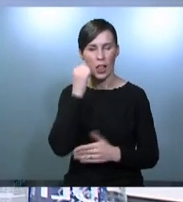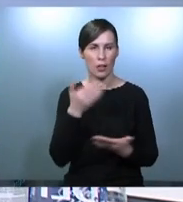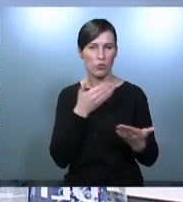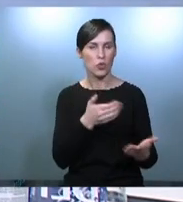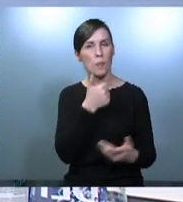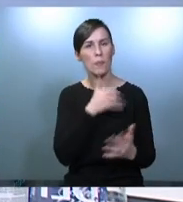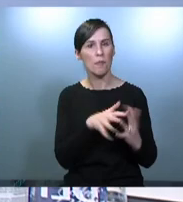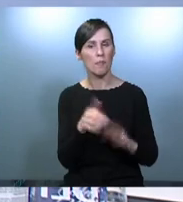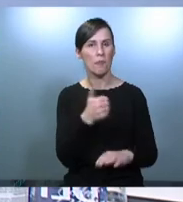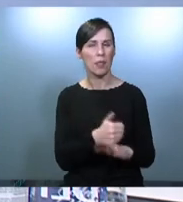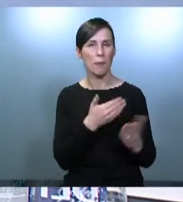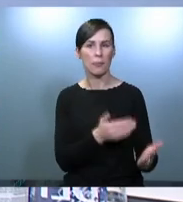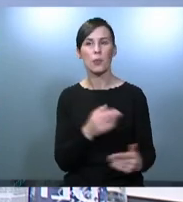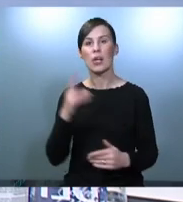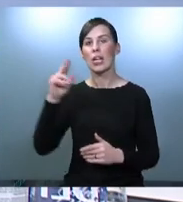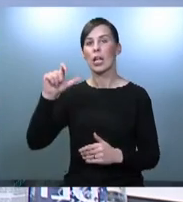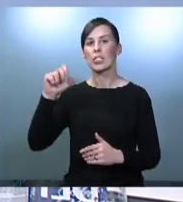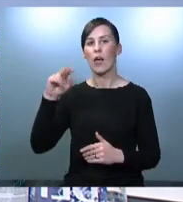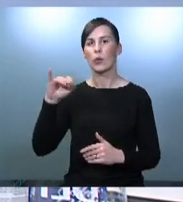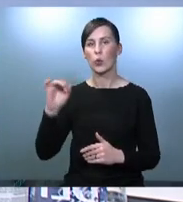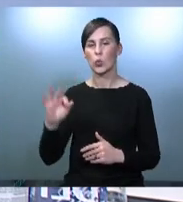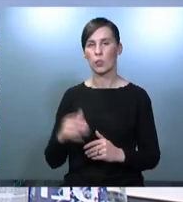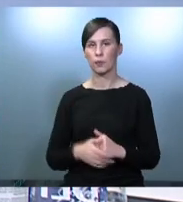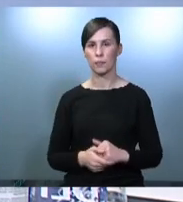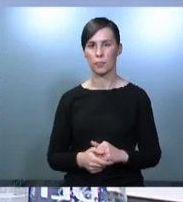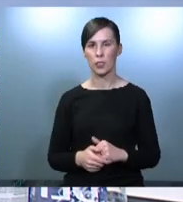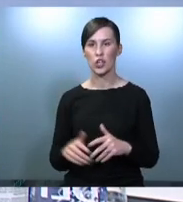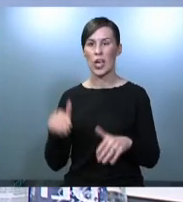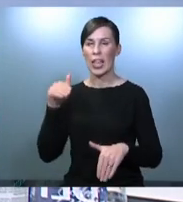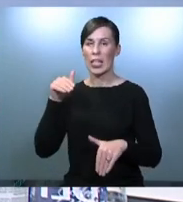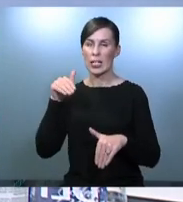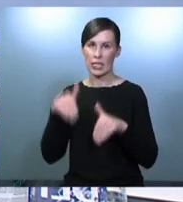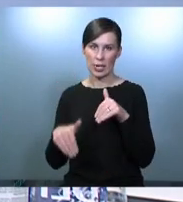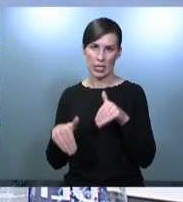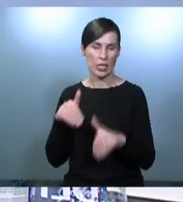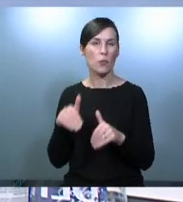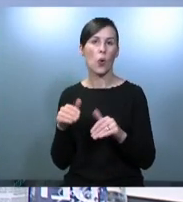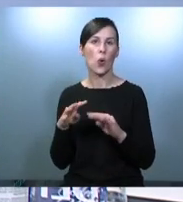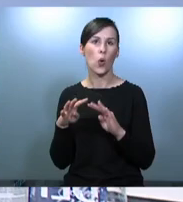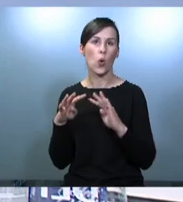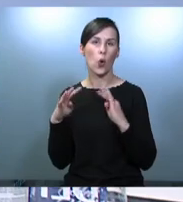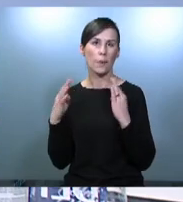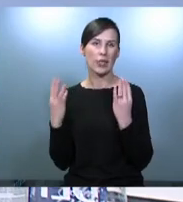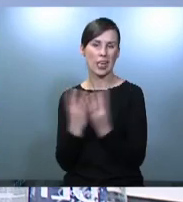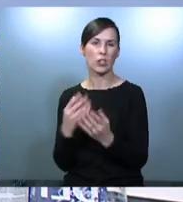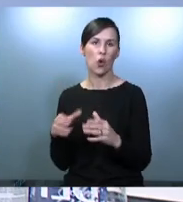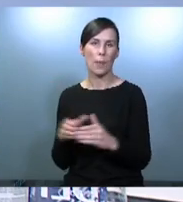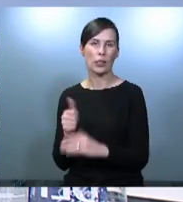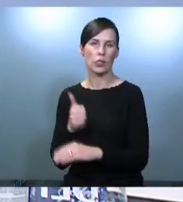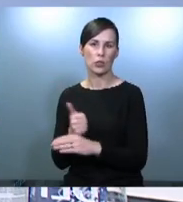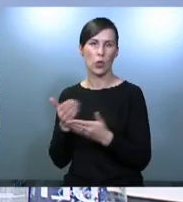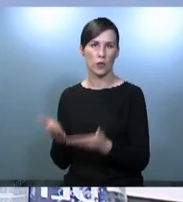sąjunga. Klausom Arūno Kacevičiaus iš rinkimų komiteto, Valentino Tamulio komanda, mūsų krašto sėkmei. Kaip jau